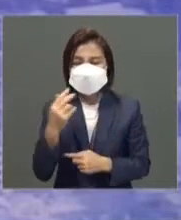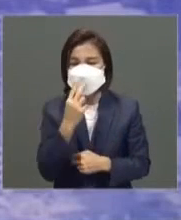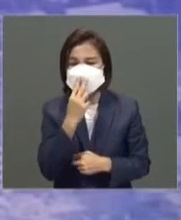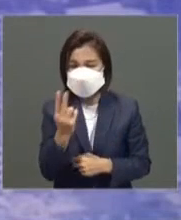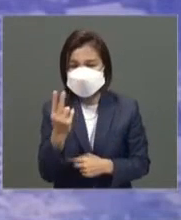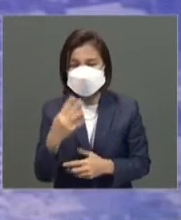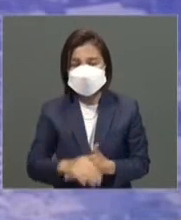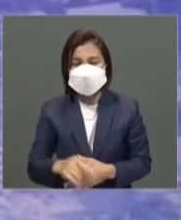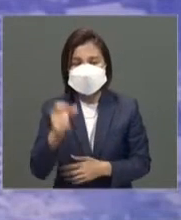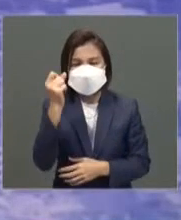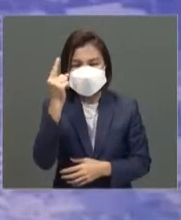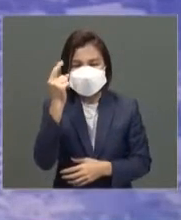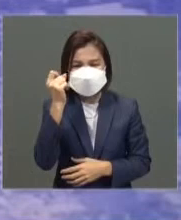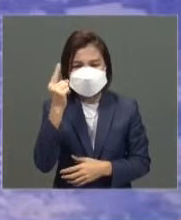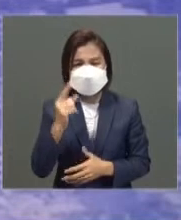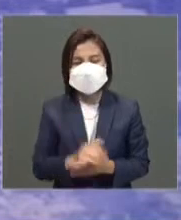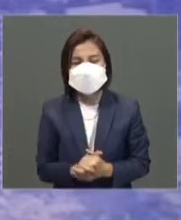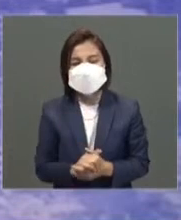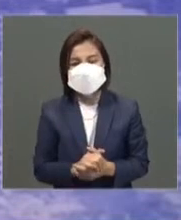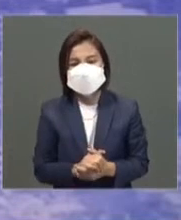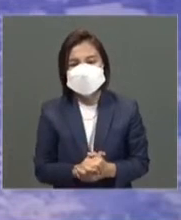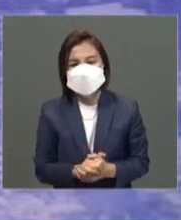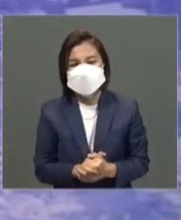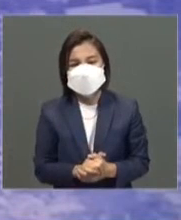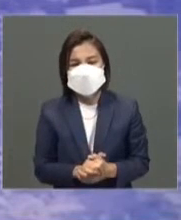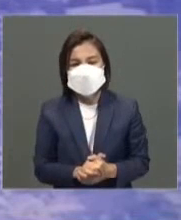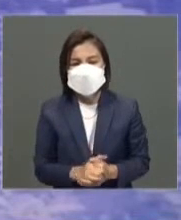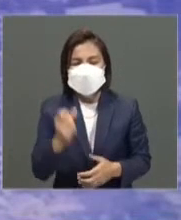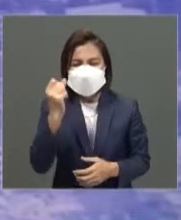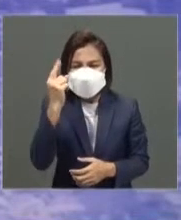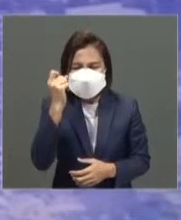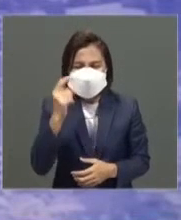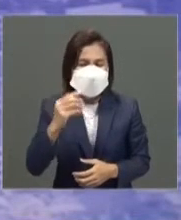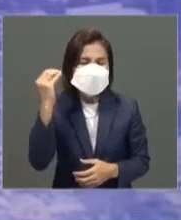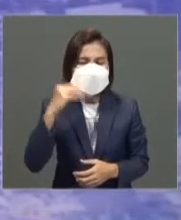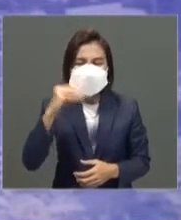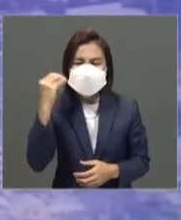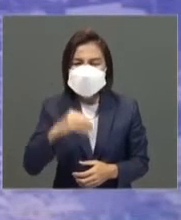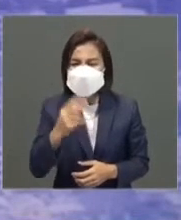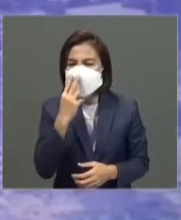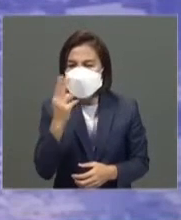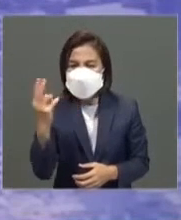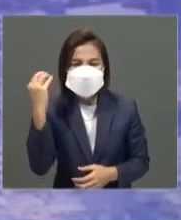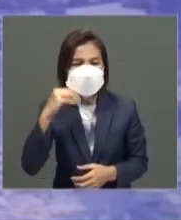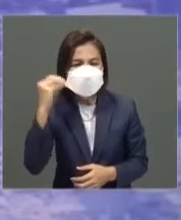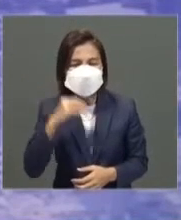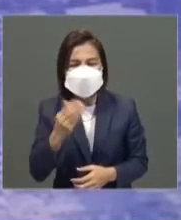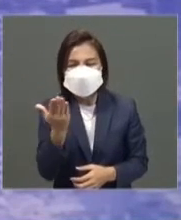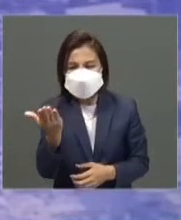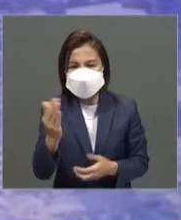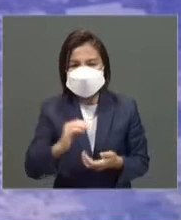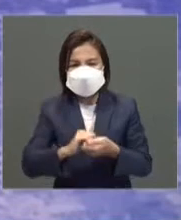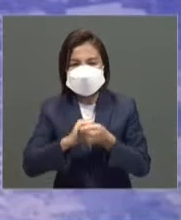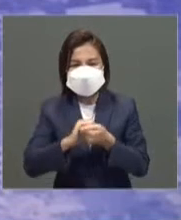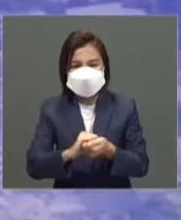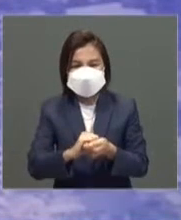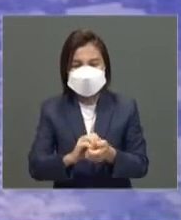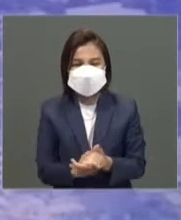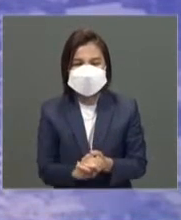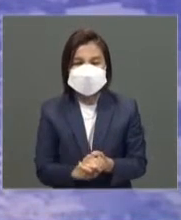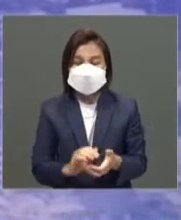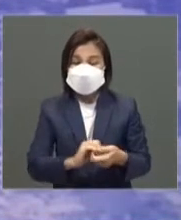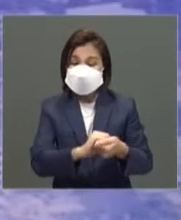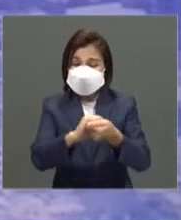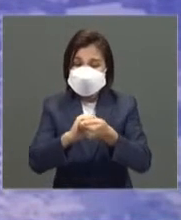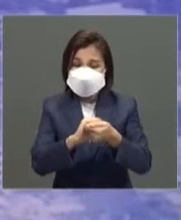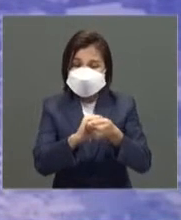าใจนะครับว่าเป็นภาพที่เกิดขึ้นรายวันนะครับแต่ก็ต้องขอความร่วมมือทุกท่านร่วมแรงร่วม